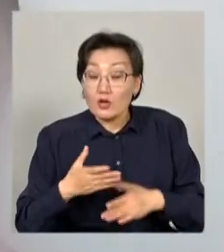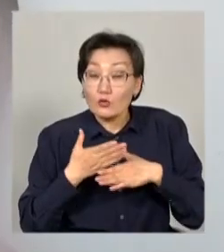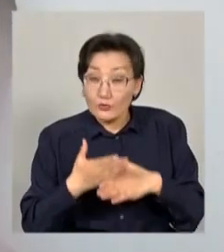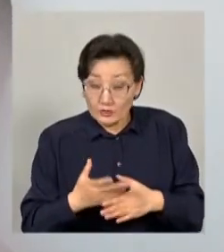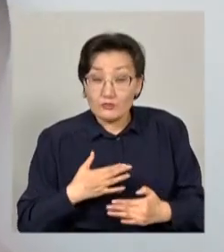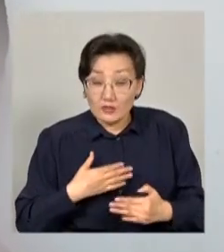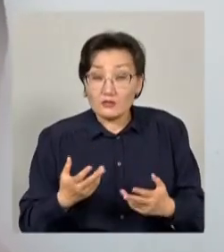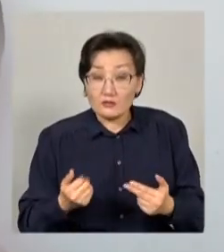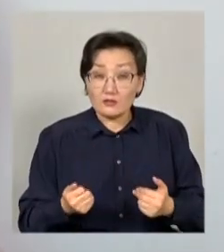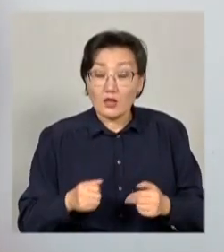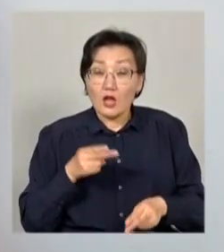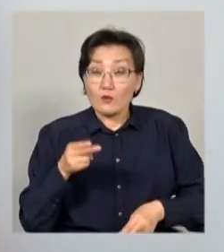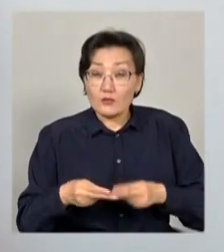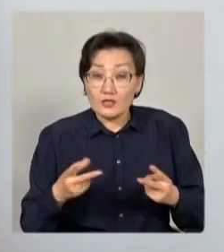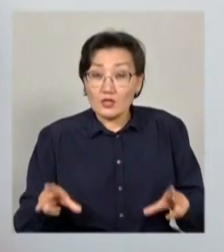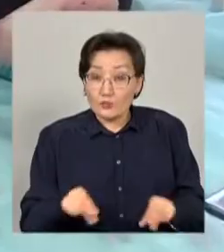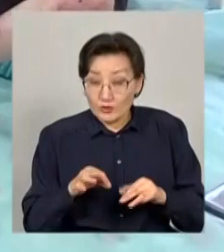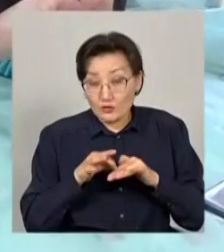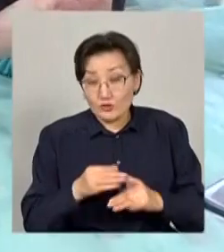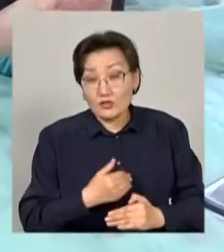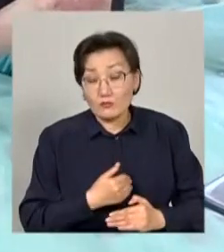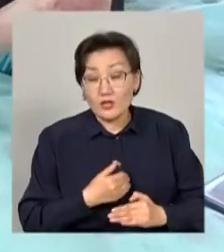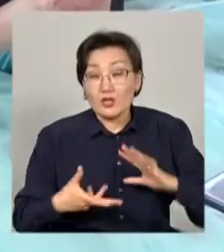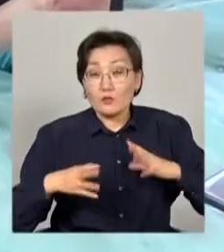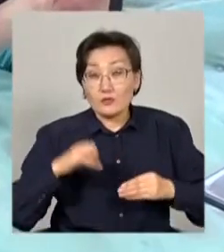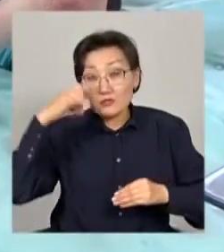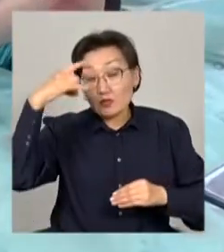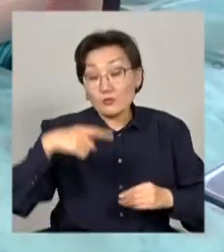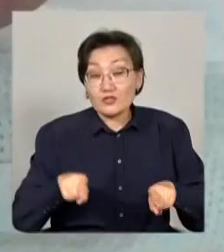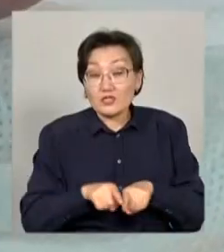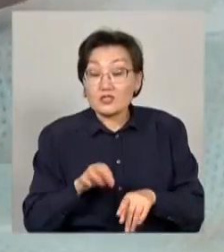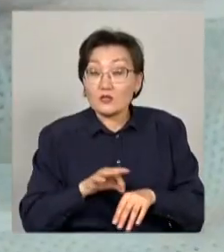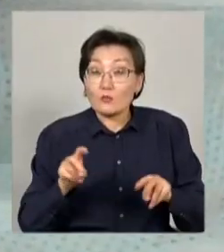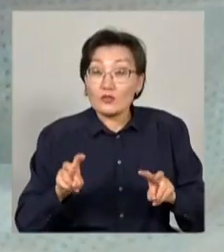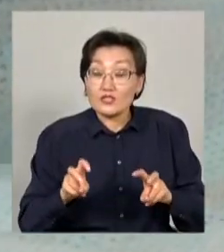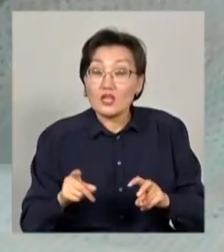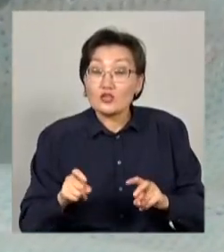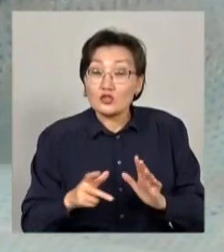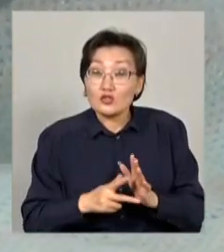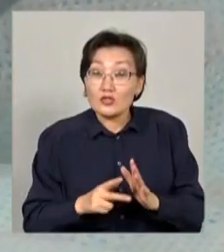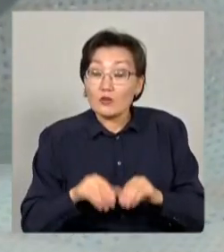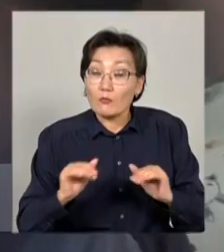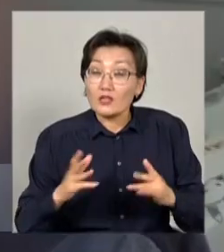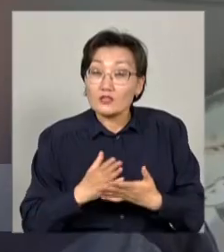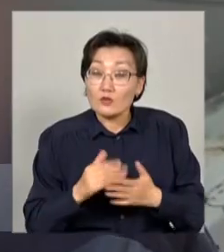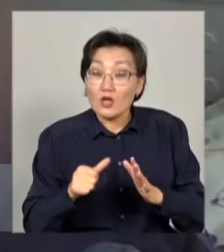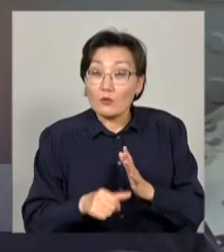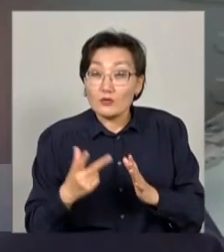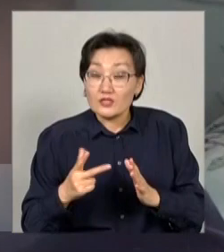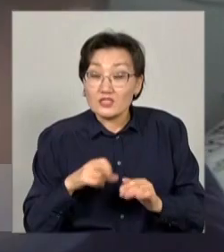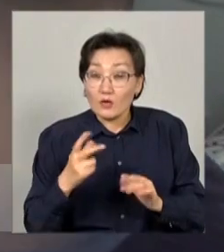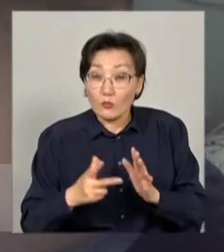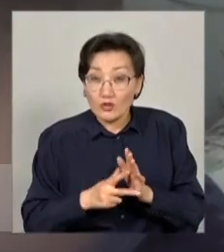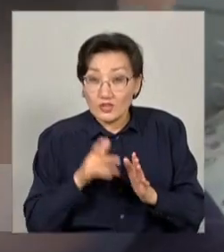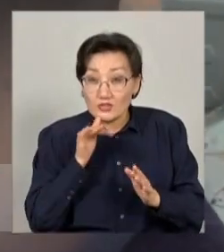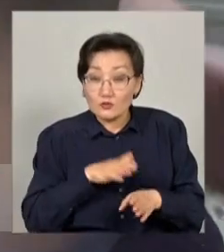барлығы. Операция сәтті өтсе екен. Жалпы елімізде осындай диагноз қойылған 108 науқас бар. Оның 63-і 18